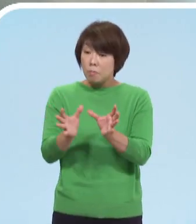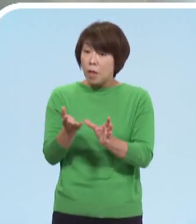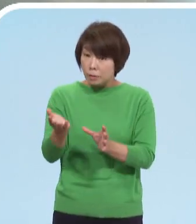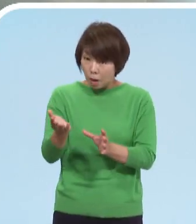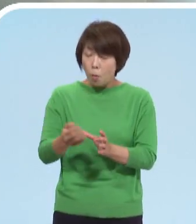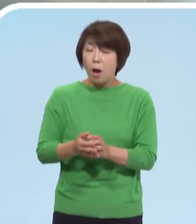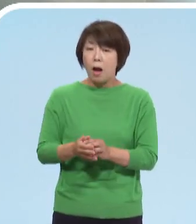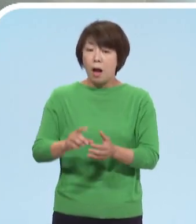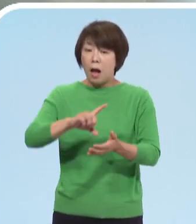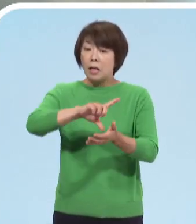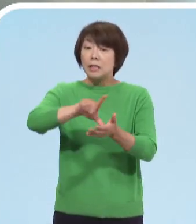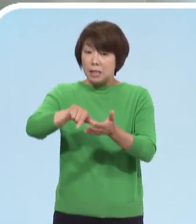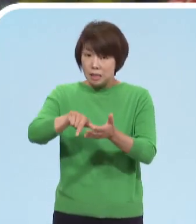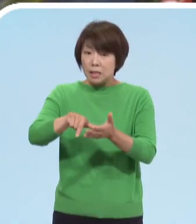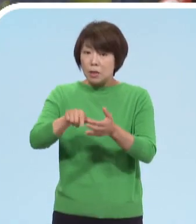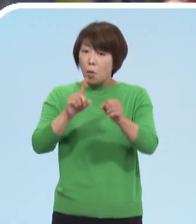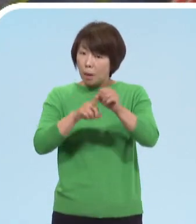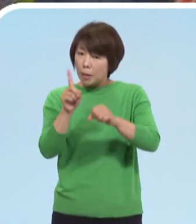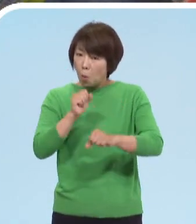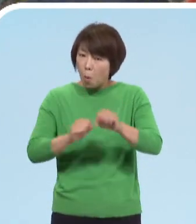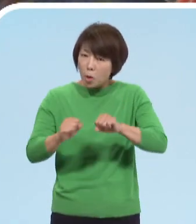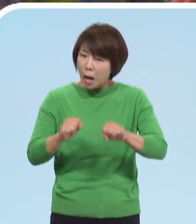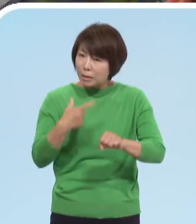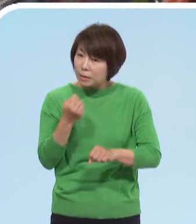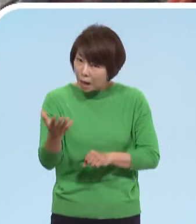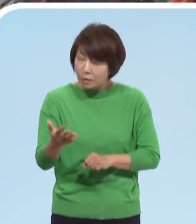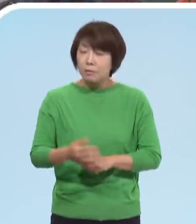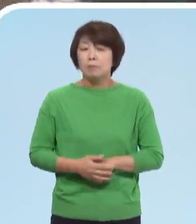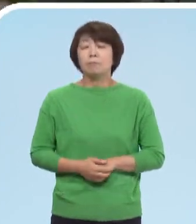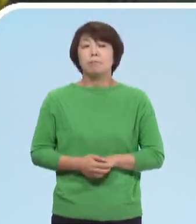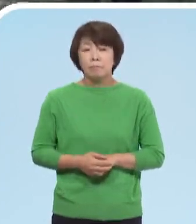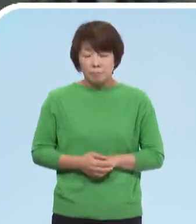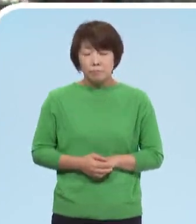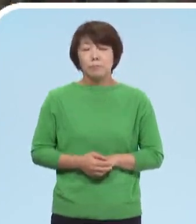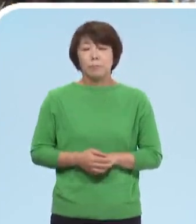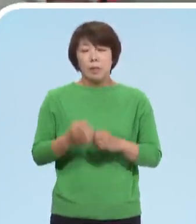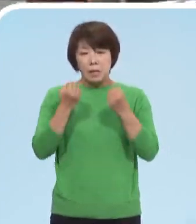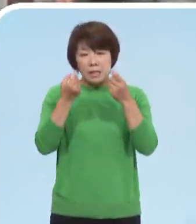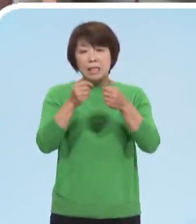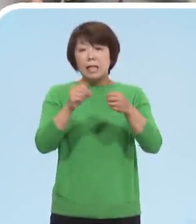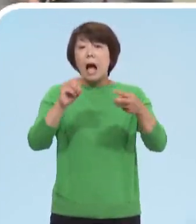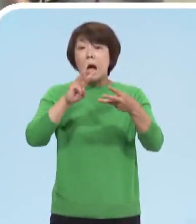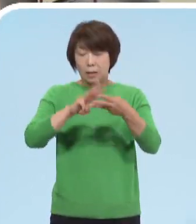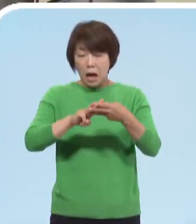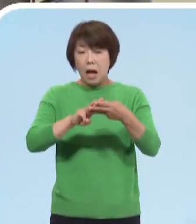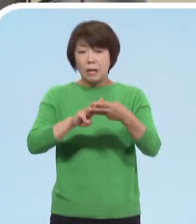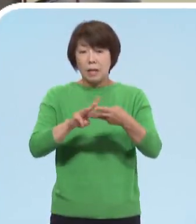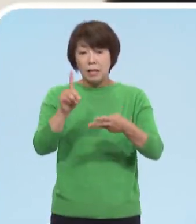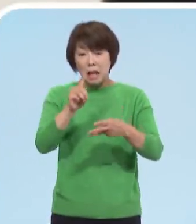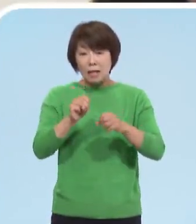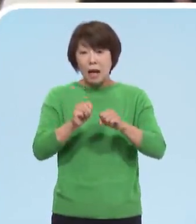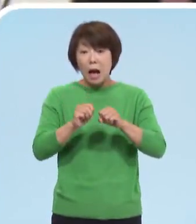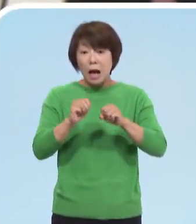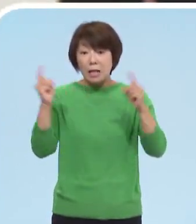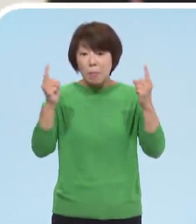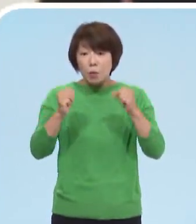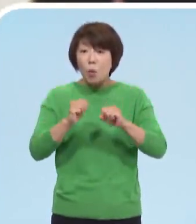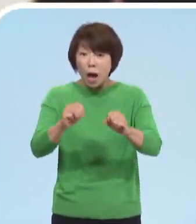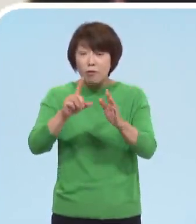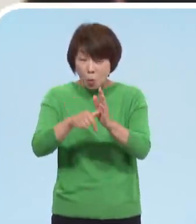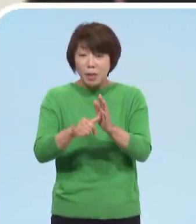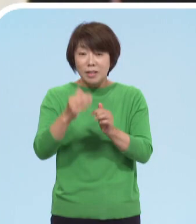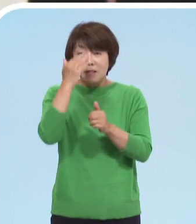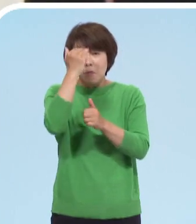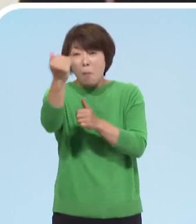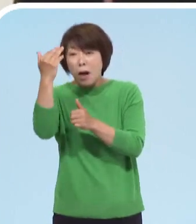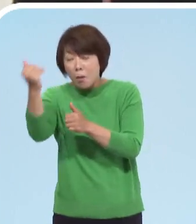ックスは地域にとってどんな存在になっていきたいというのはありますか。 そうですね、新永田で何かするって言ったら、まあファンタスティックス呼